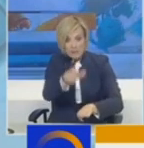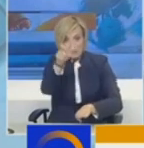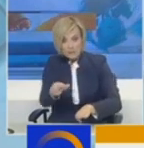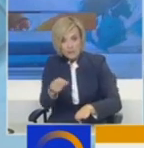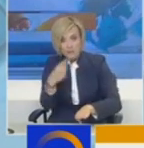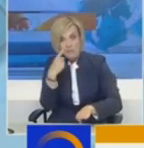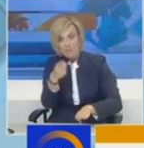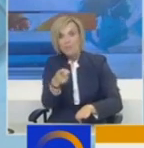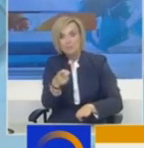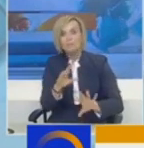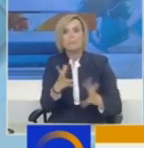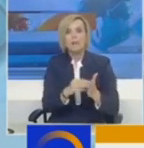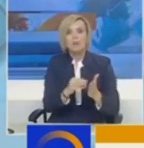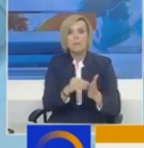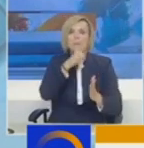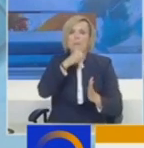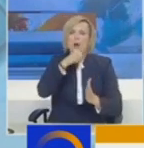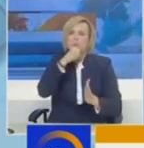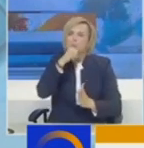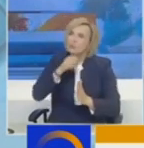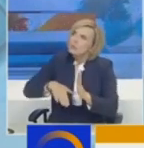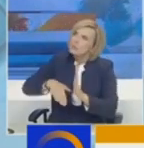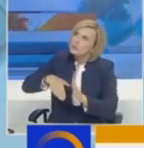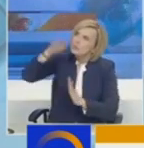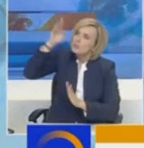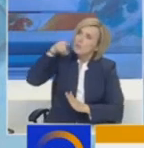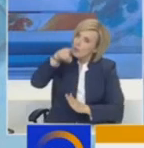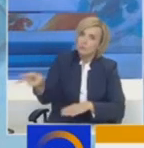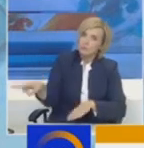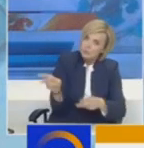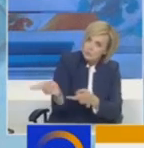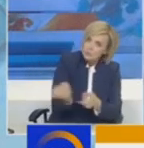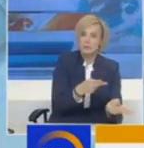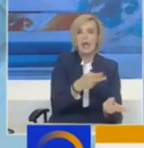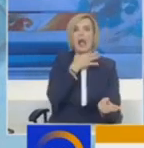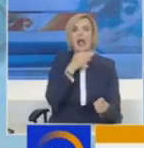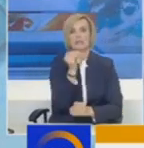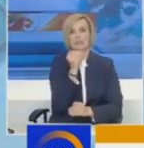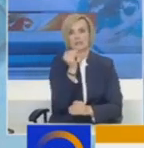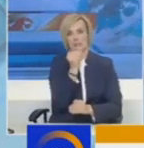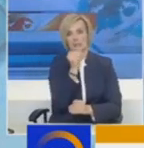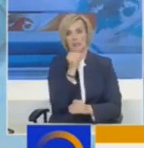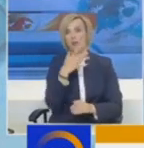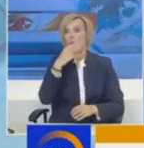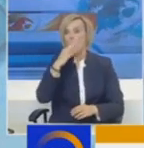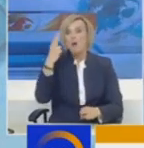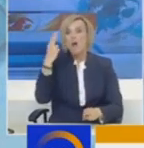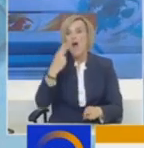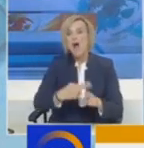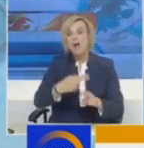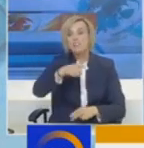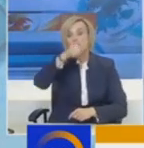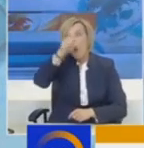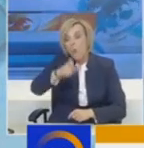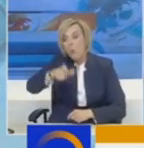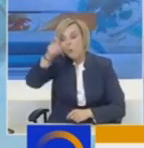2 έτη προσδόκιμα επιβίωσης, και παίρνοντας υπόψη την σε εισαγωγικά αξία που έχει ο κάθε ασθενής για